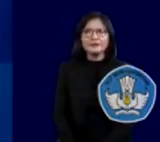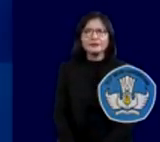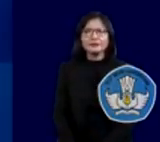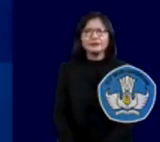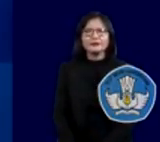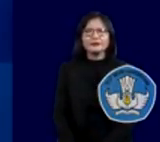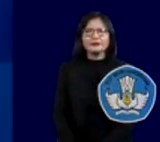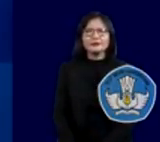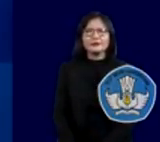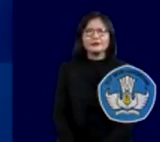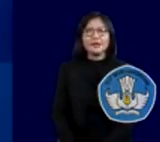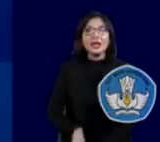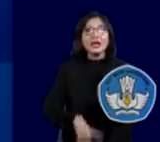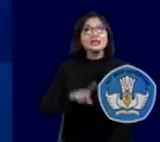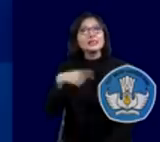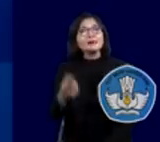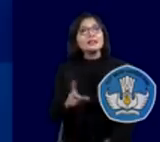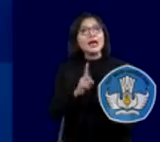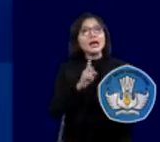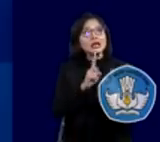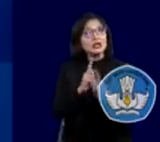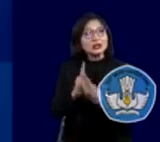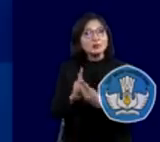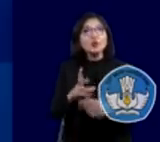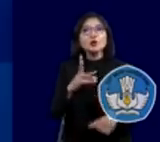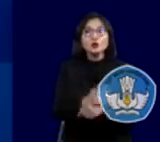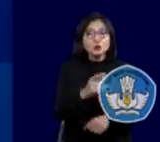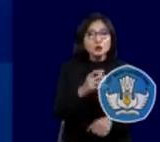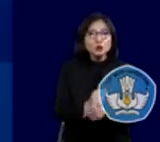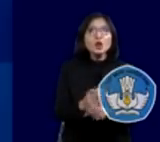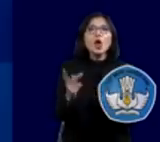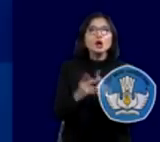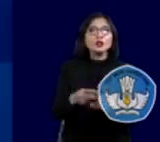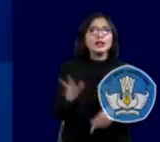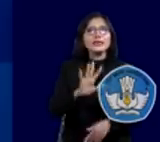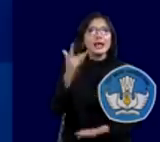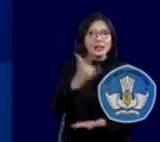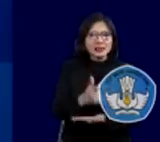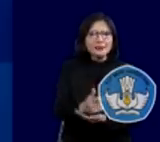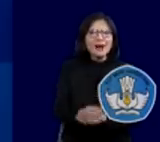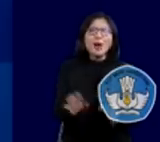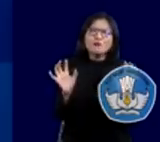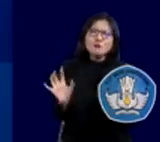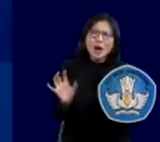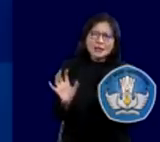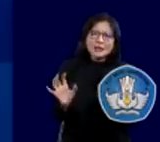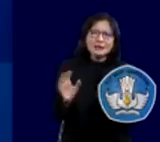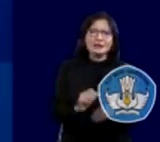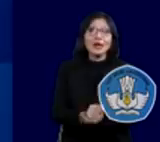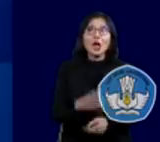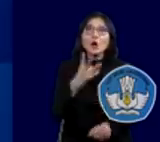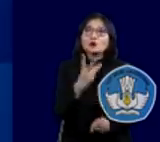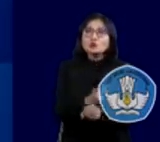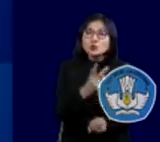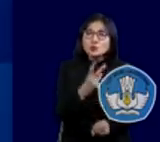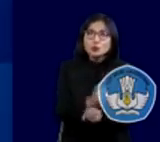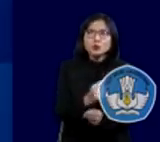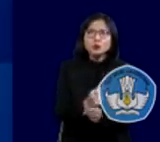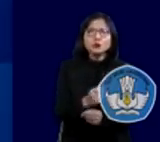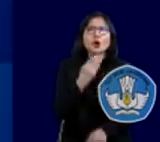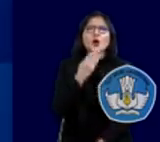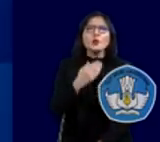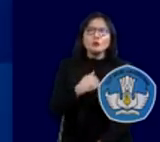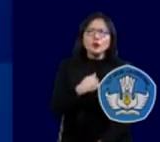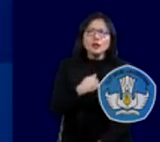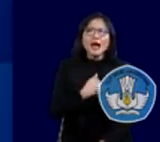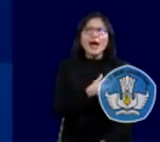kali saya menemui guru-guru honorer, ada banyak sekali dari mereka yang punya hati